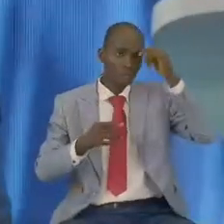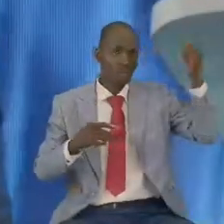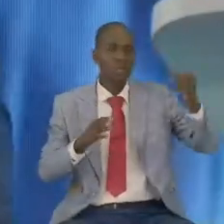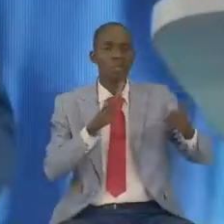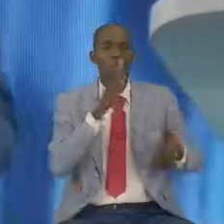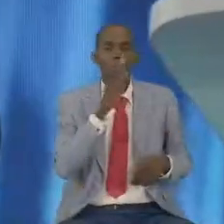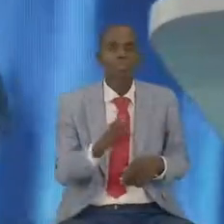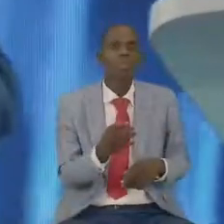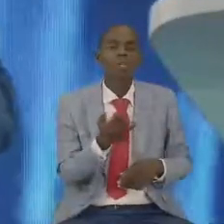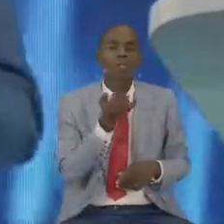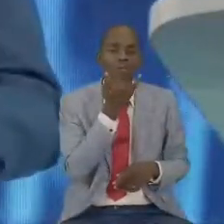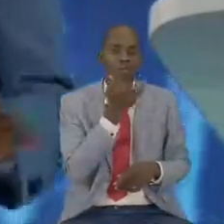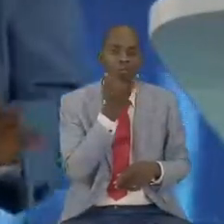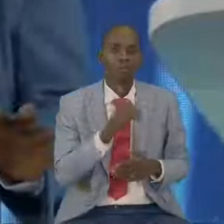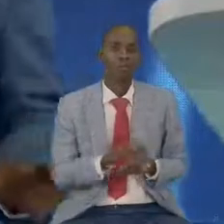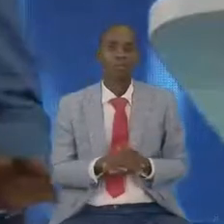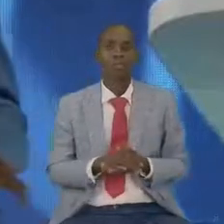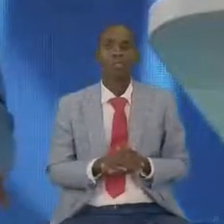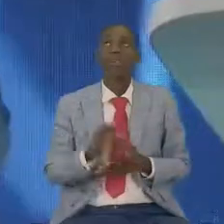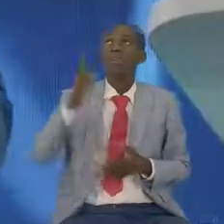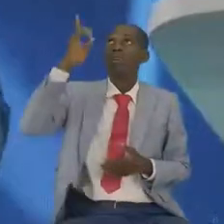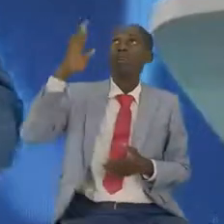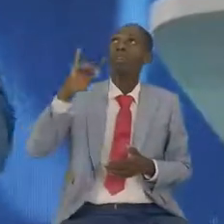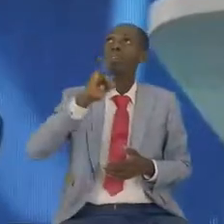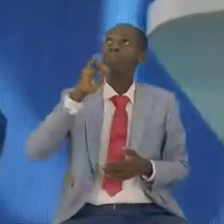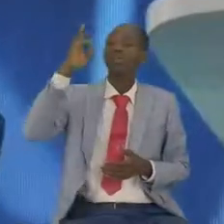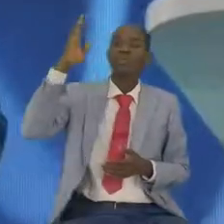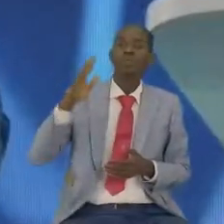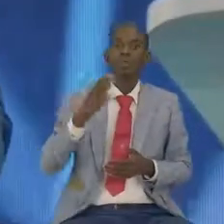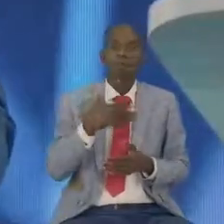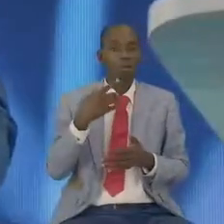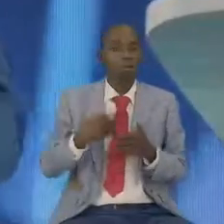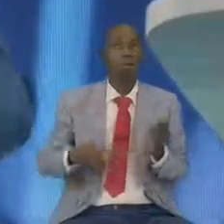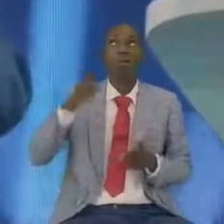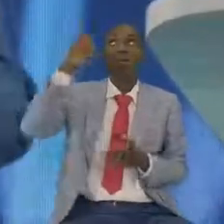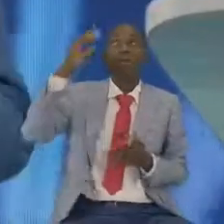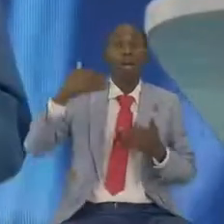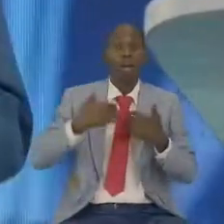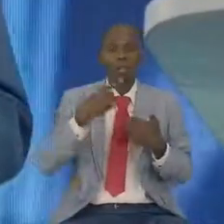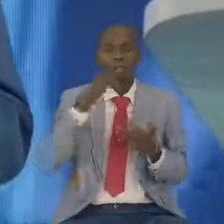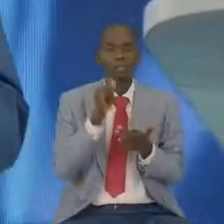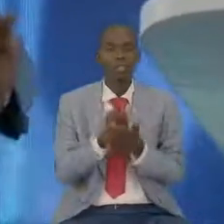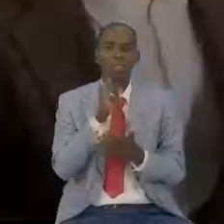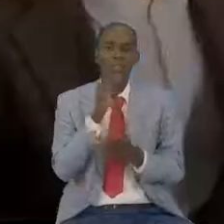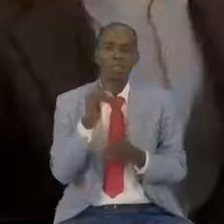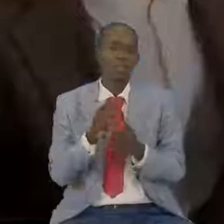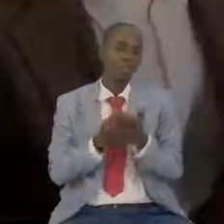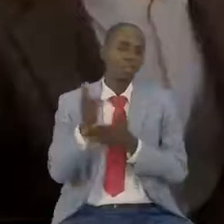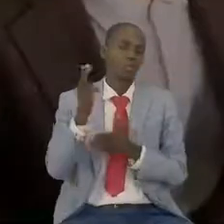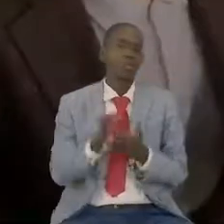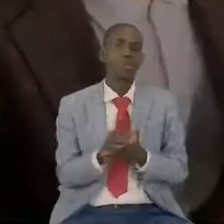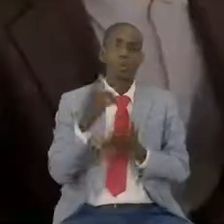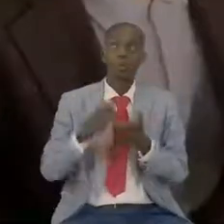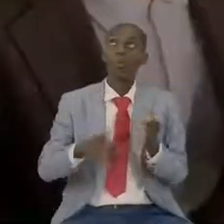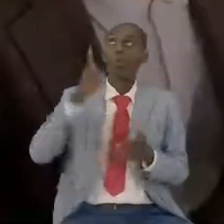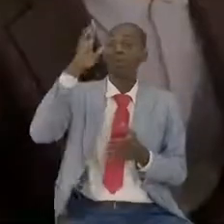menteurs. Dieu est Dieu et tout ce que Dieu a dit, ça serait vrai. Et ce que Dieu a